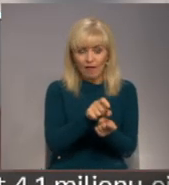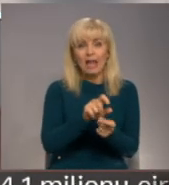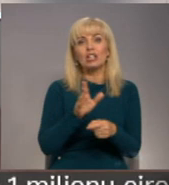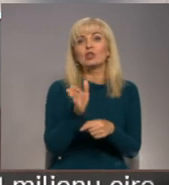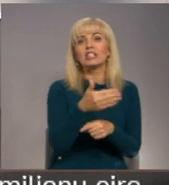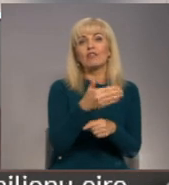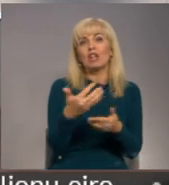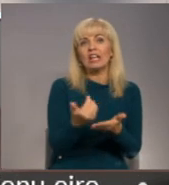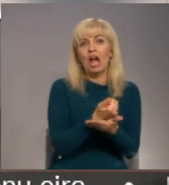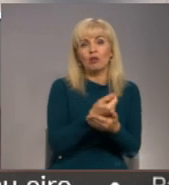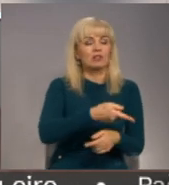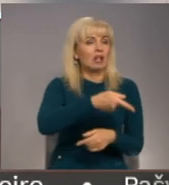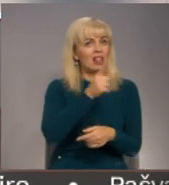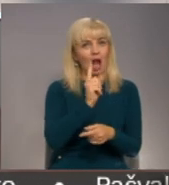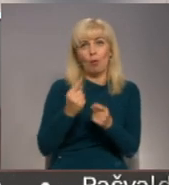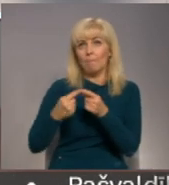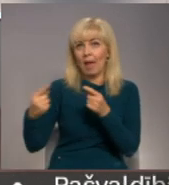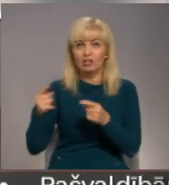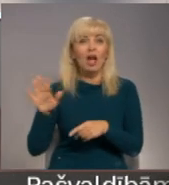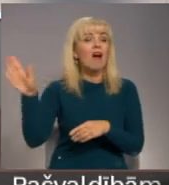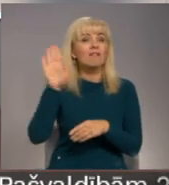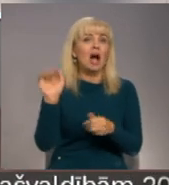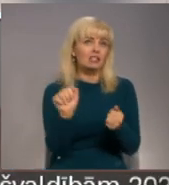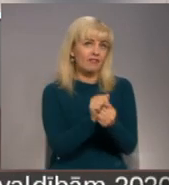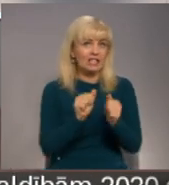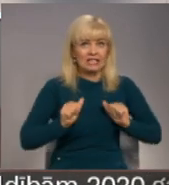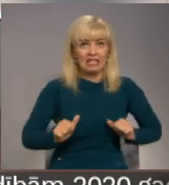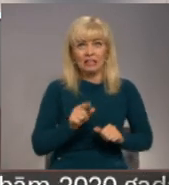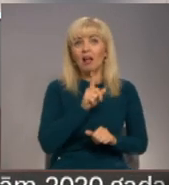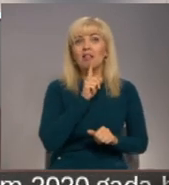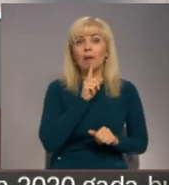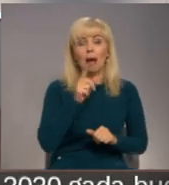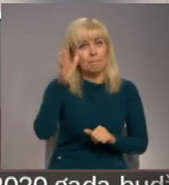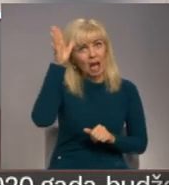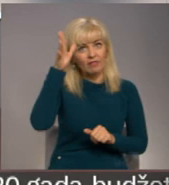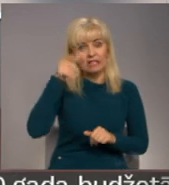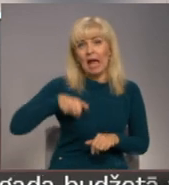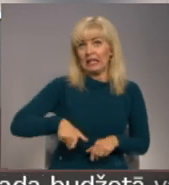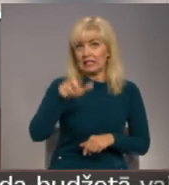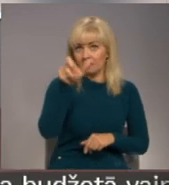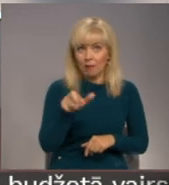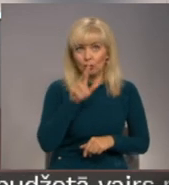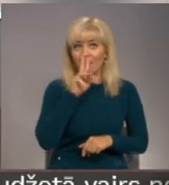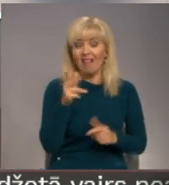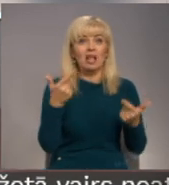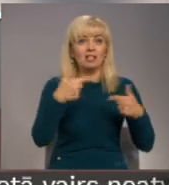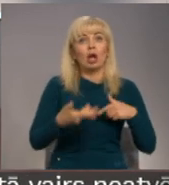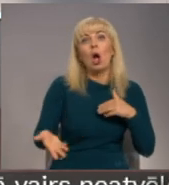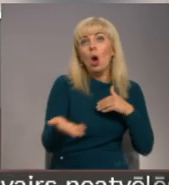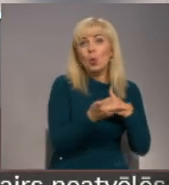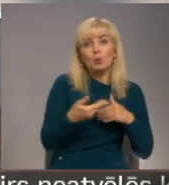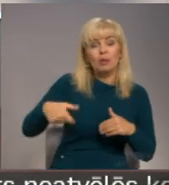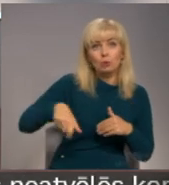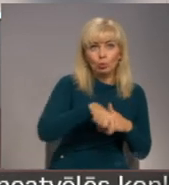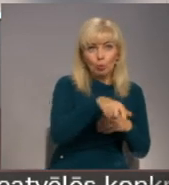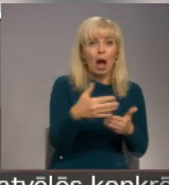periods valsts vides dienesta Liepājas pārvaldes inspektora nedēļas laikā, Kurzemes upēs jau atraduši 7 tīklus un 2 murdus.